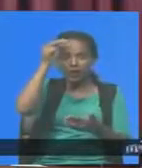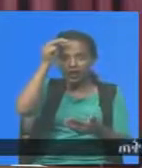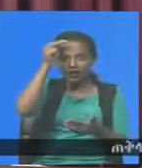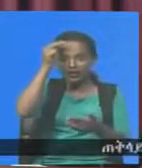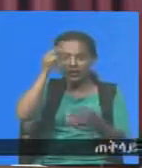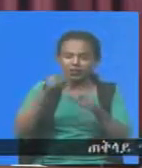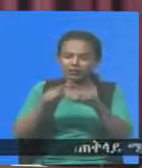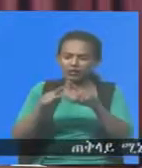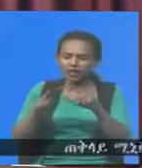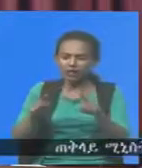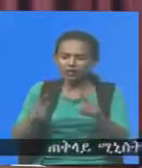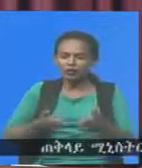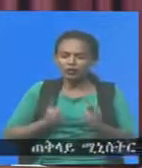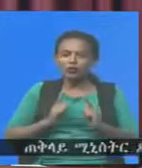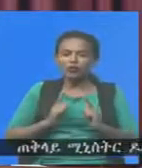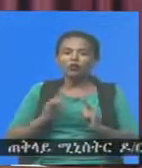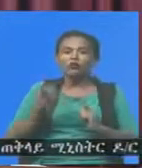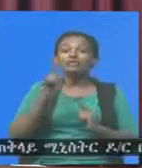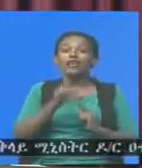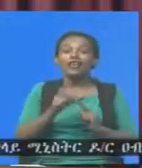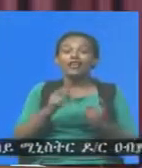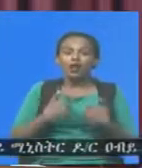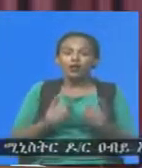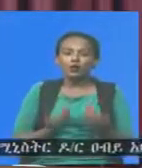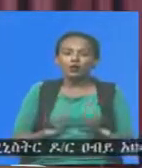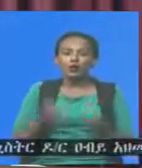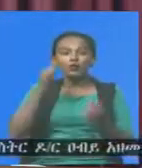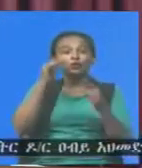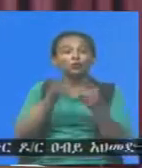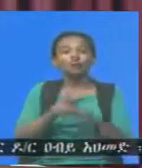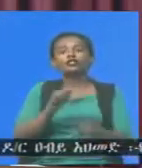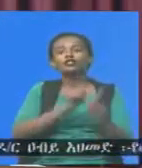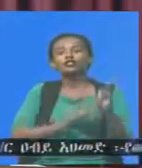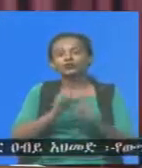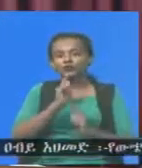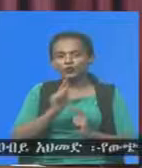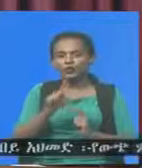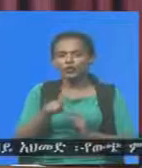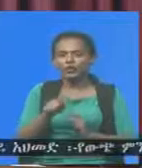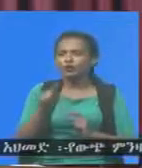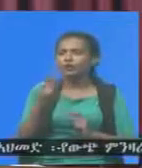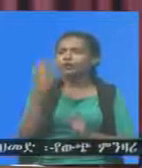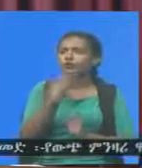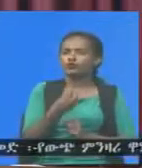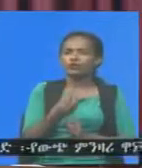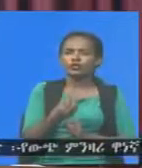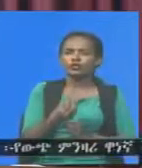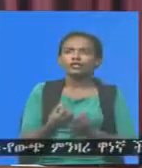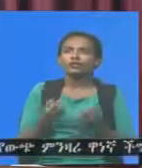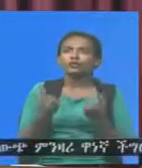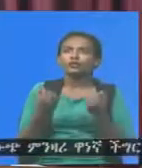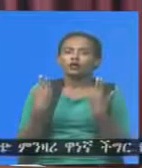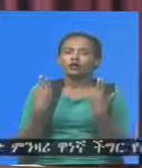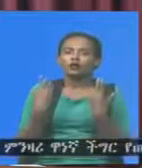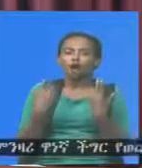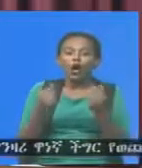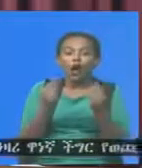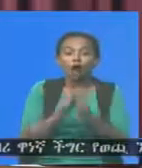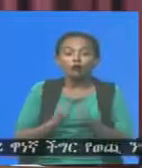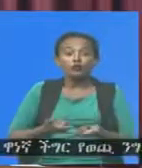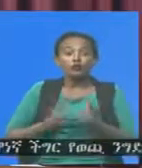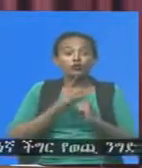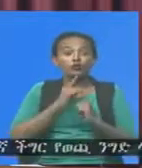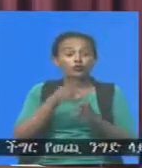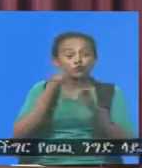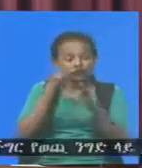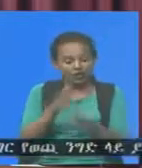ዘዬ ያለው ወንድማማች ህዝብ ነው። ይህ ህዝብ ውበቱ ድምቀቱ አብሮ ሲኖር ነው